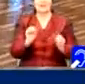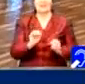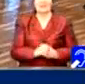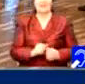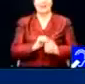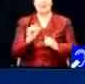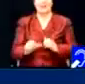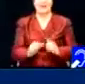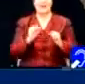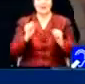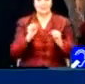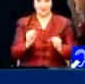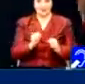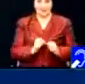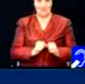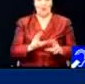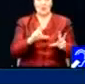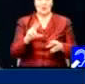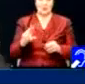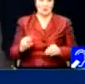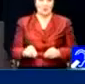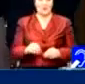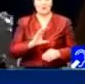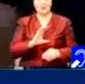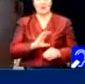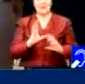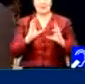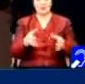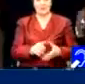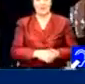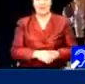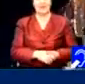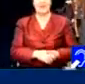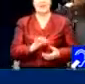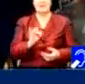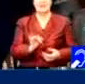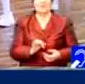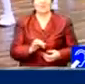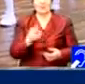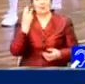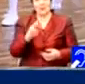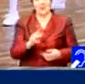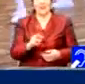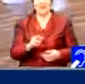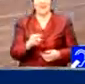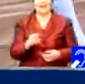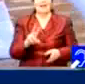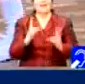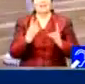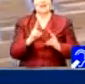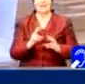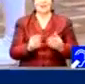Afară de dansul sportiv, la noi cu succes avem deja și campioni mondiali și europeni și la dansuri moderne. Până acum participăm